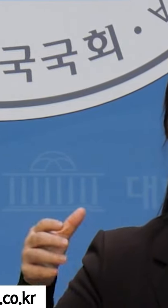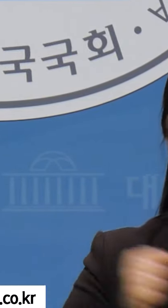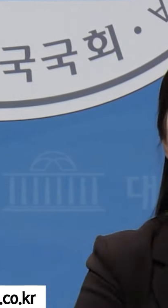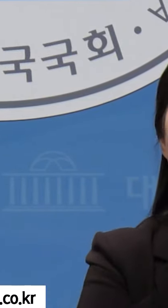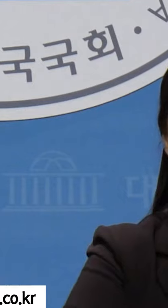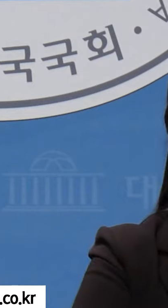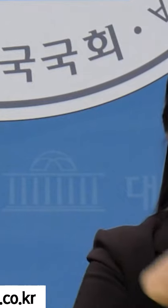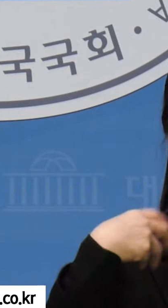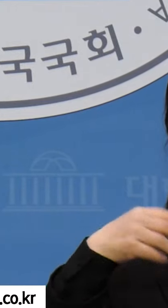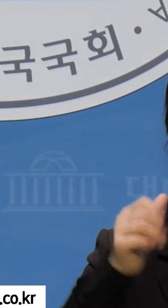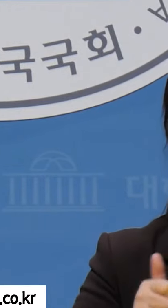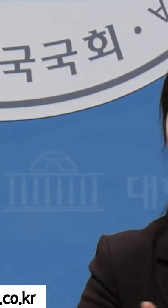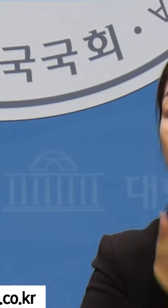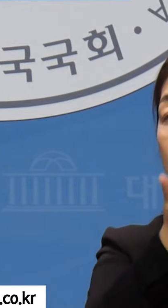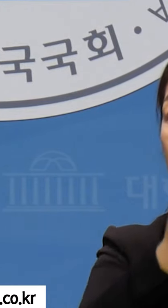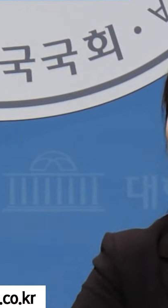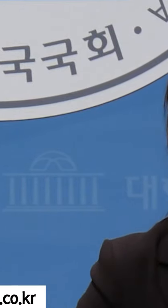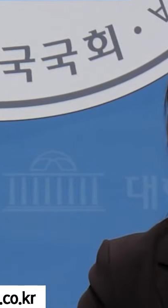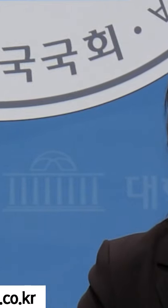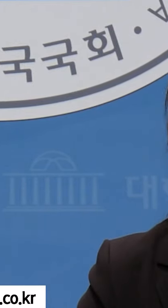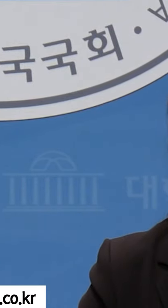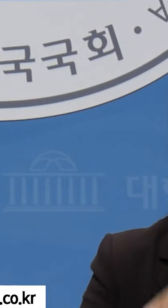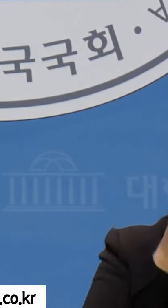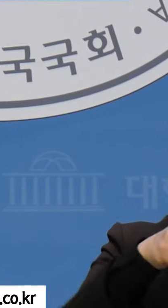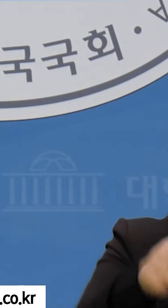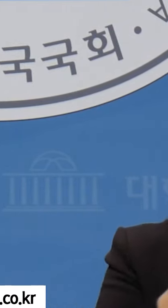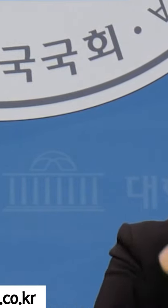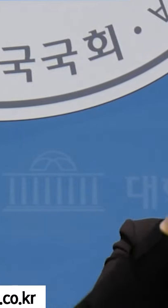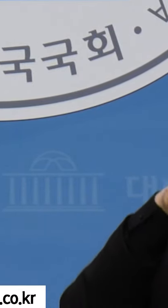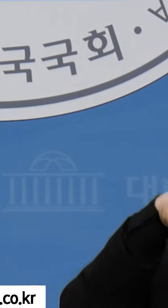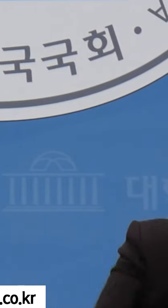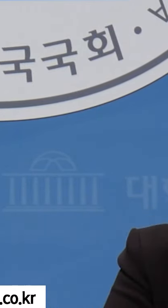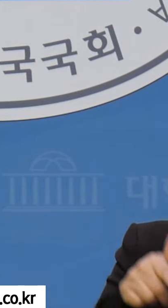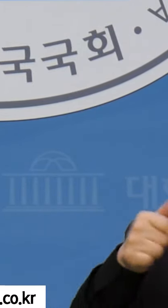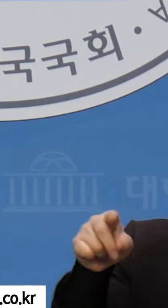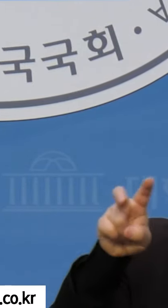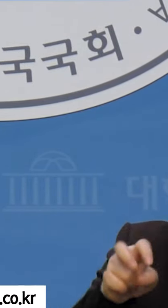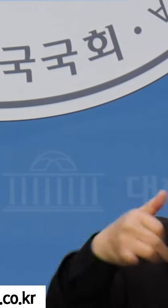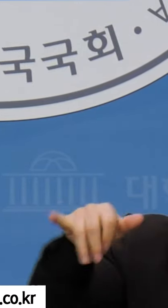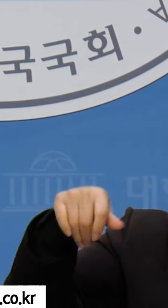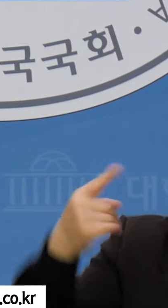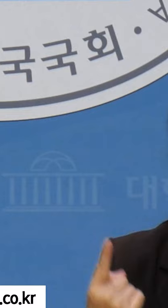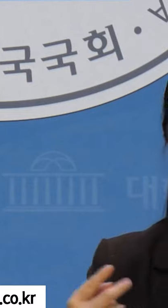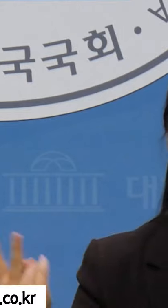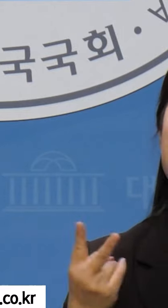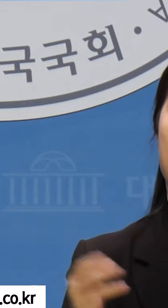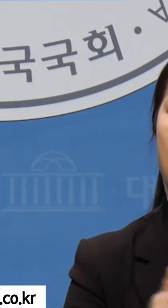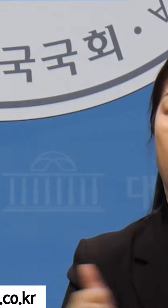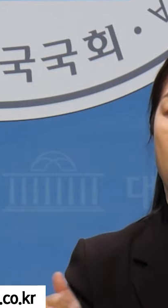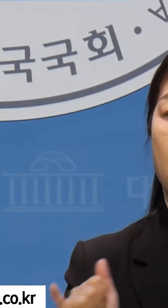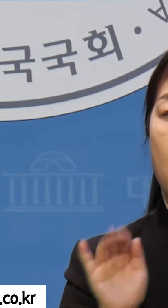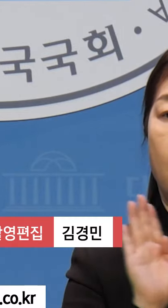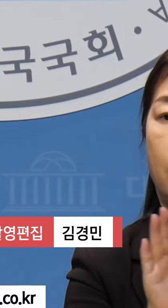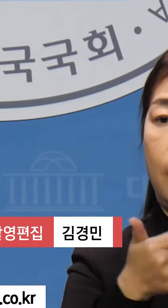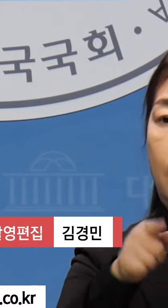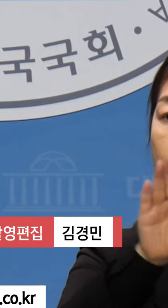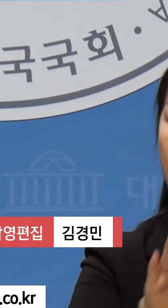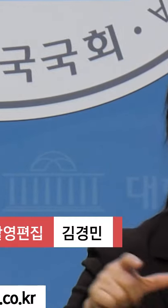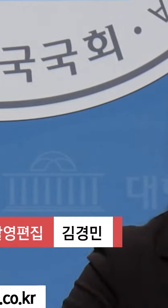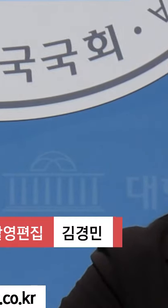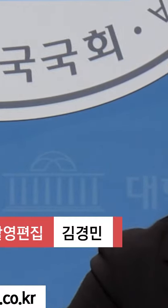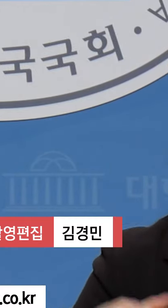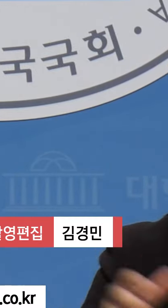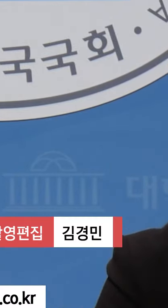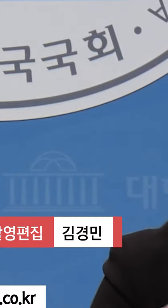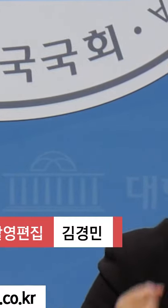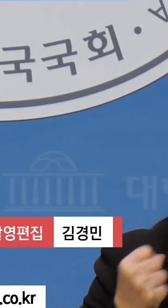정권을 심판해내겠습니다. 여선웅, 김지호, 김지호, 여선웅 이 두 분이 분당갑에서 단결